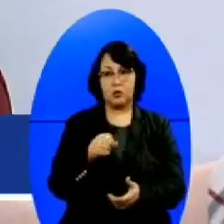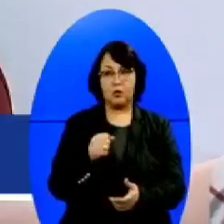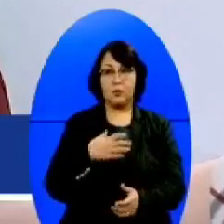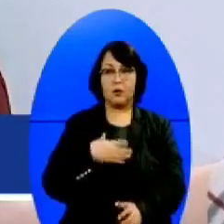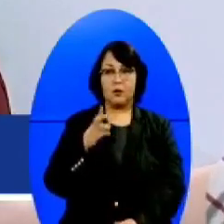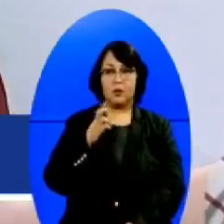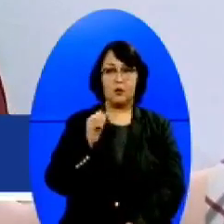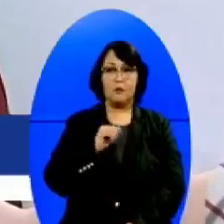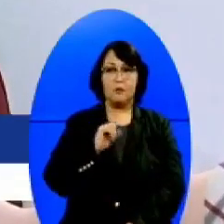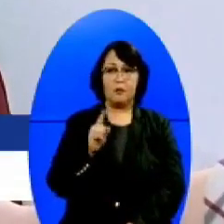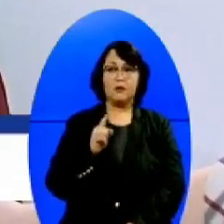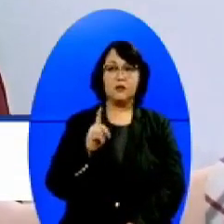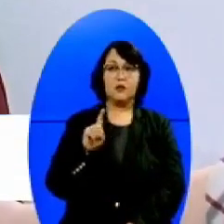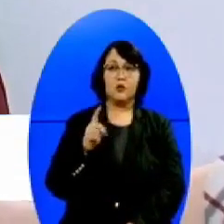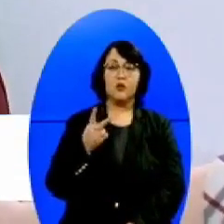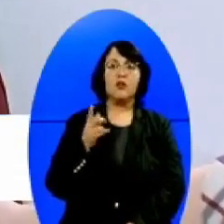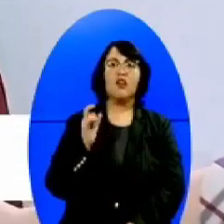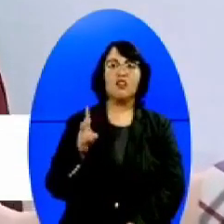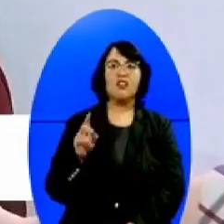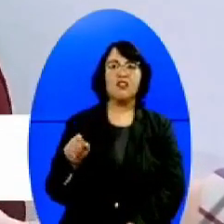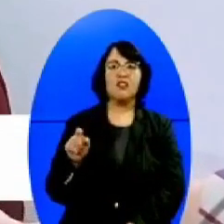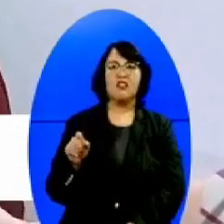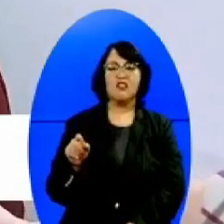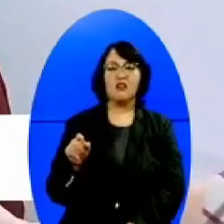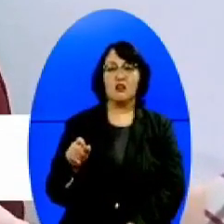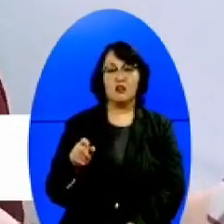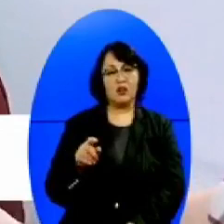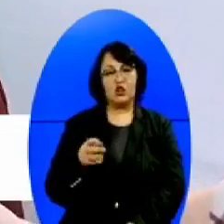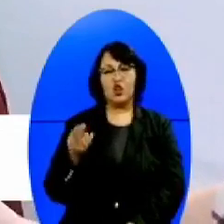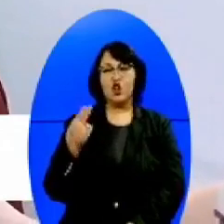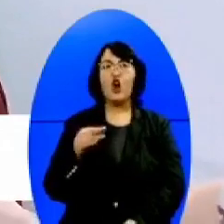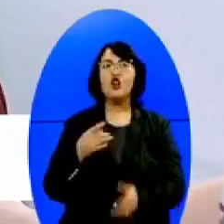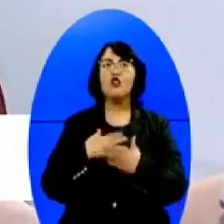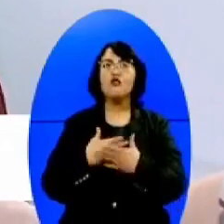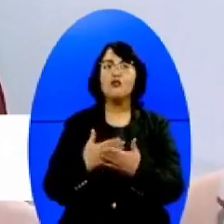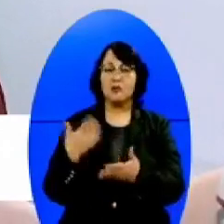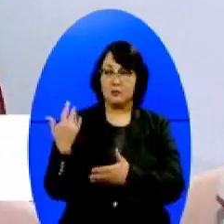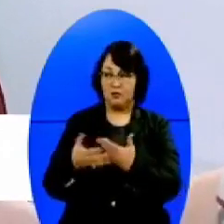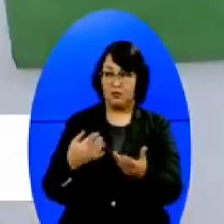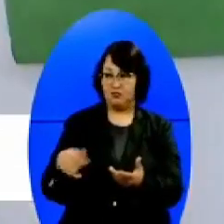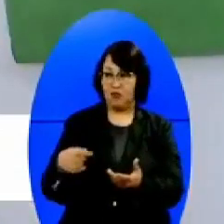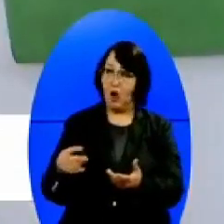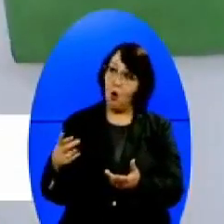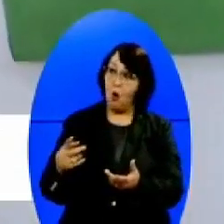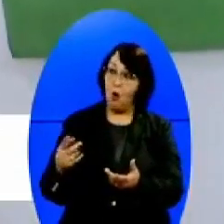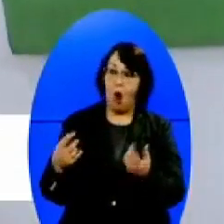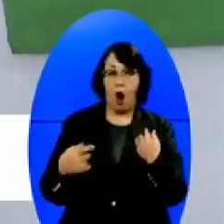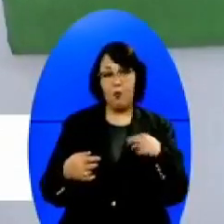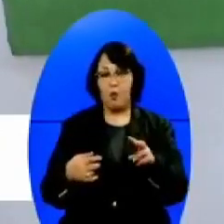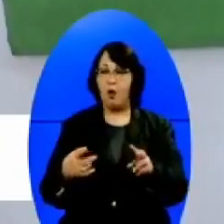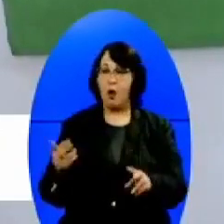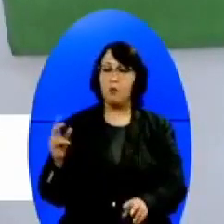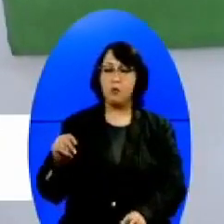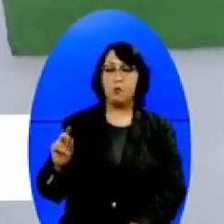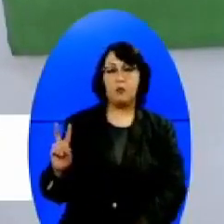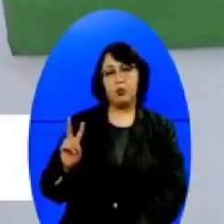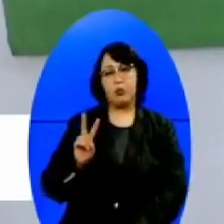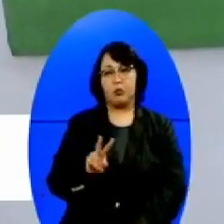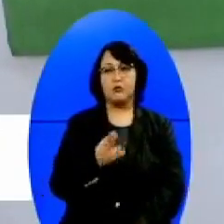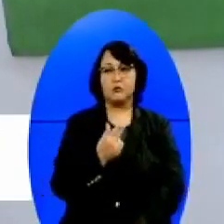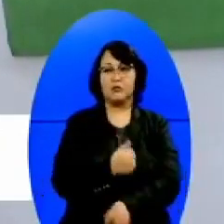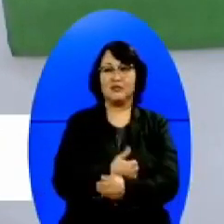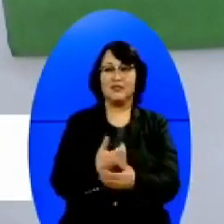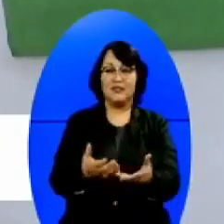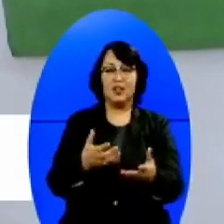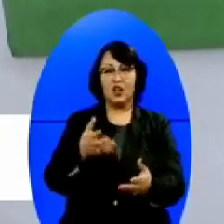үргийн донор байхгүй юу? Тэгээд хоёул очиж өгье гэх тэгээд тэрнээс хаш өгөөл байгаа л да. Ер нь бол одоо коронавирус гарсантай холбоотойгоор